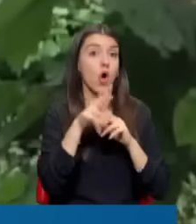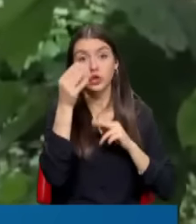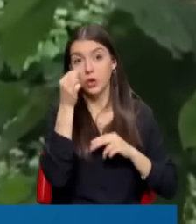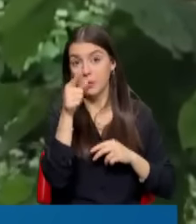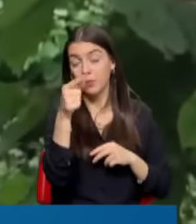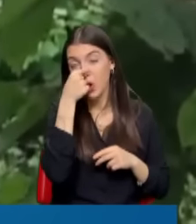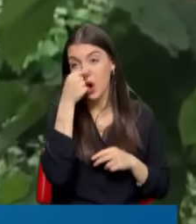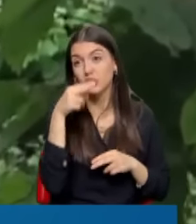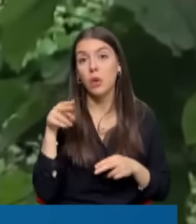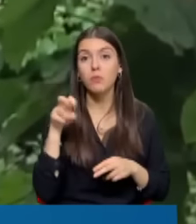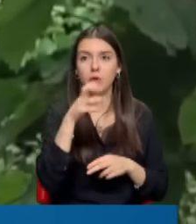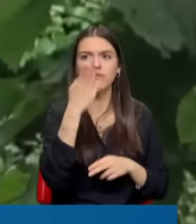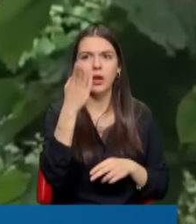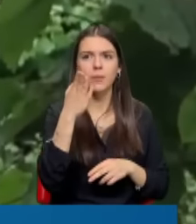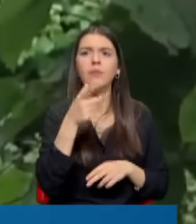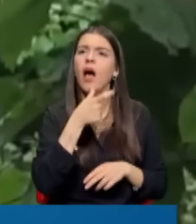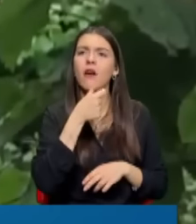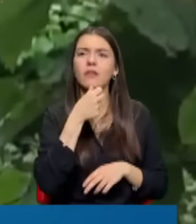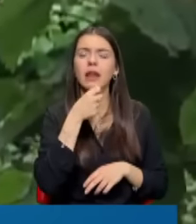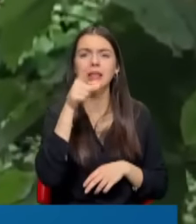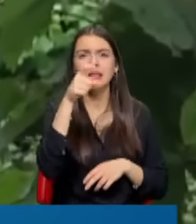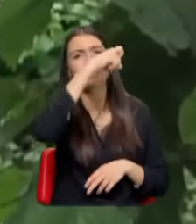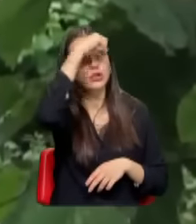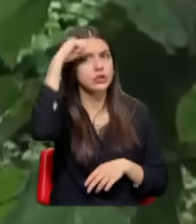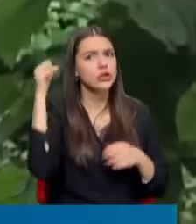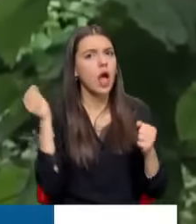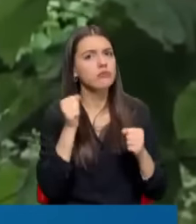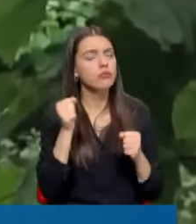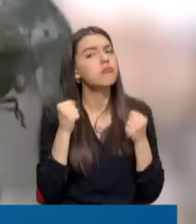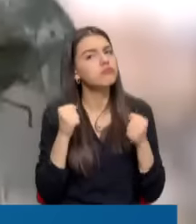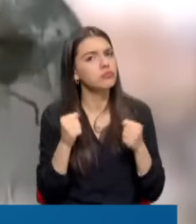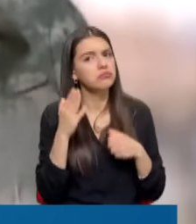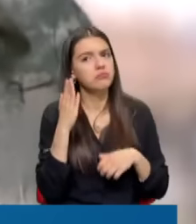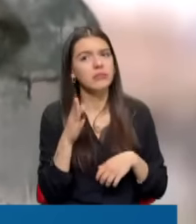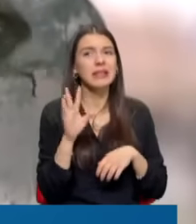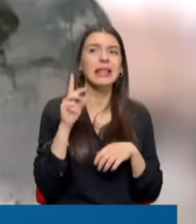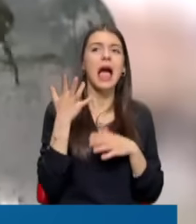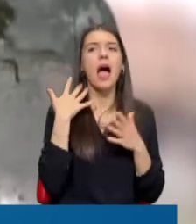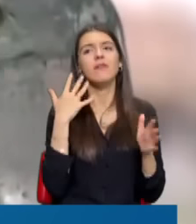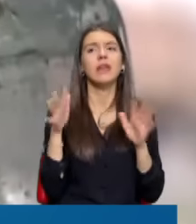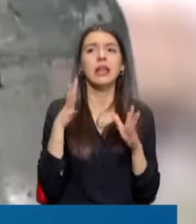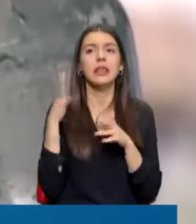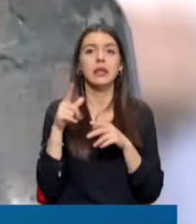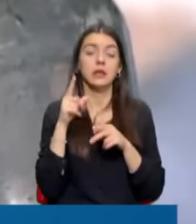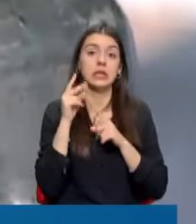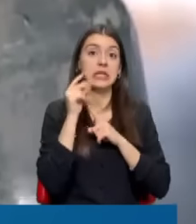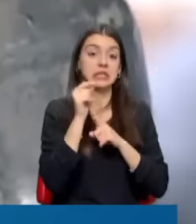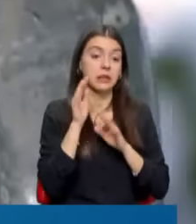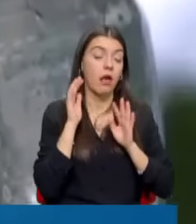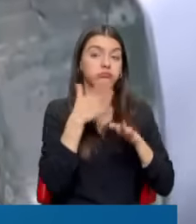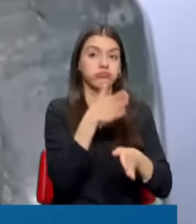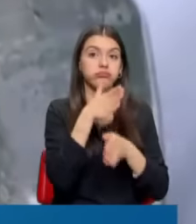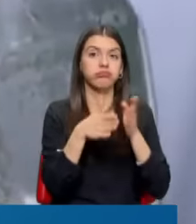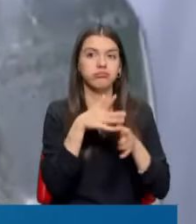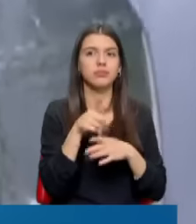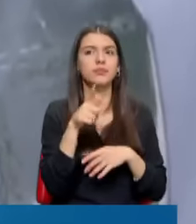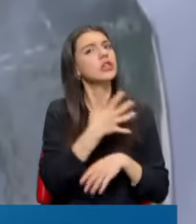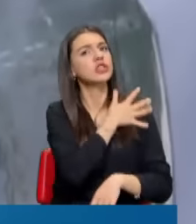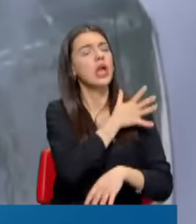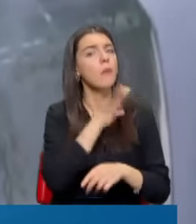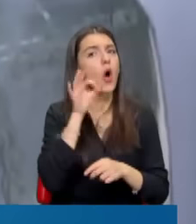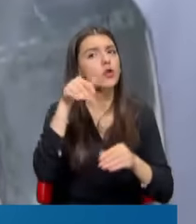böcekten. Kahverengi kokarca böceği, sıcağa soğuğa dayanıklı ama ılıman iklimde hareketlenen istilacı bir böcek. CHP Ordu